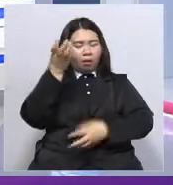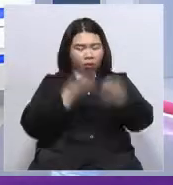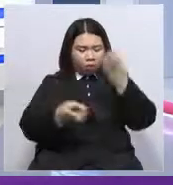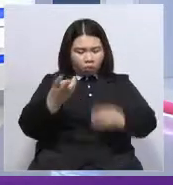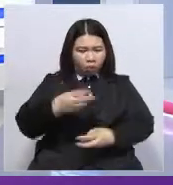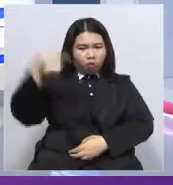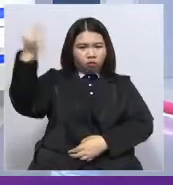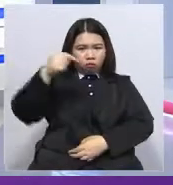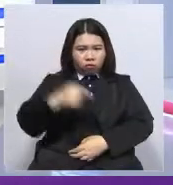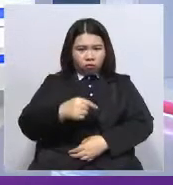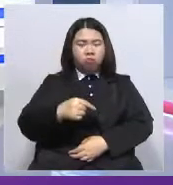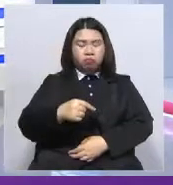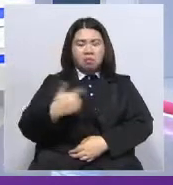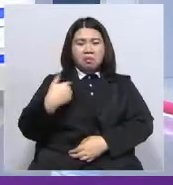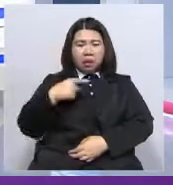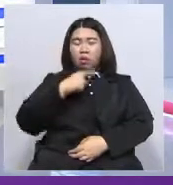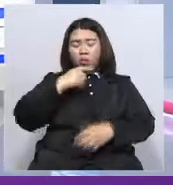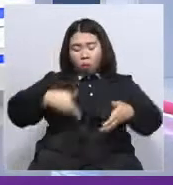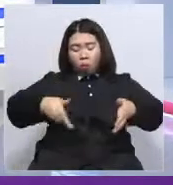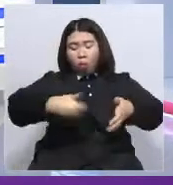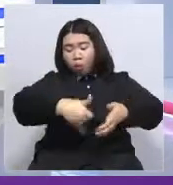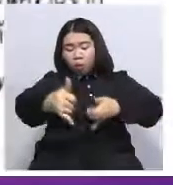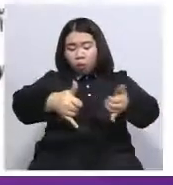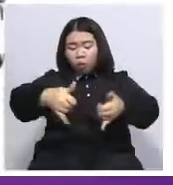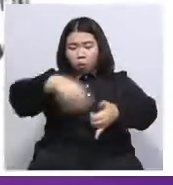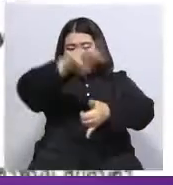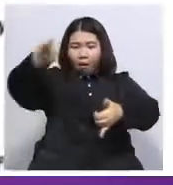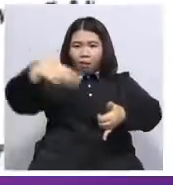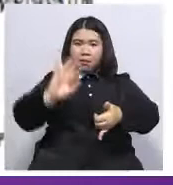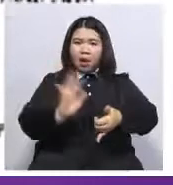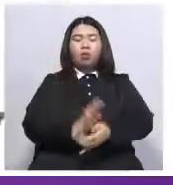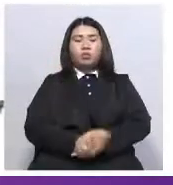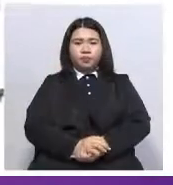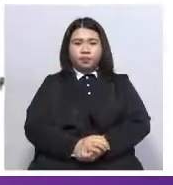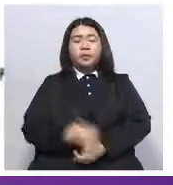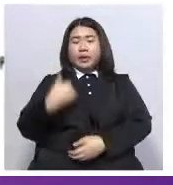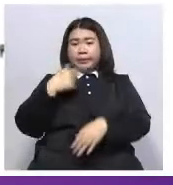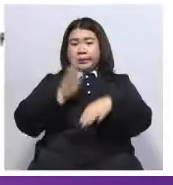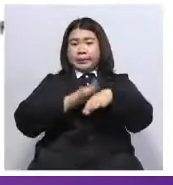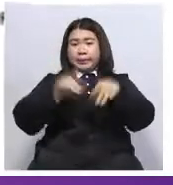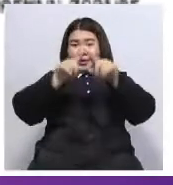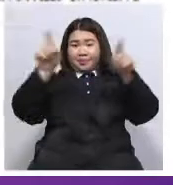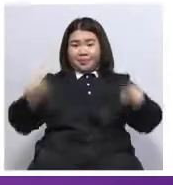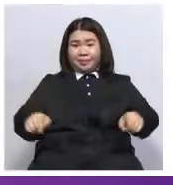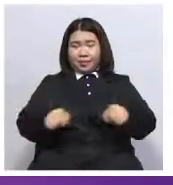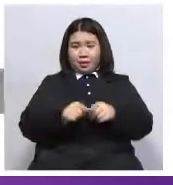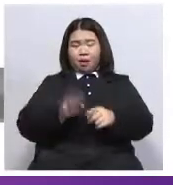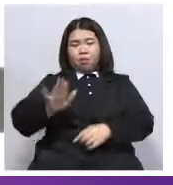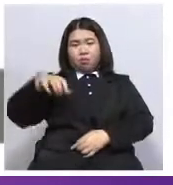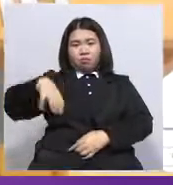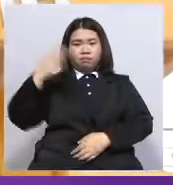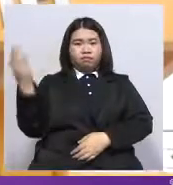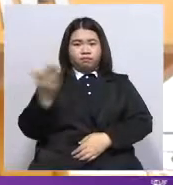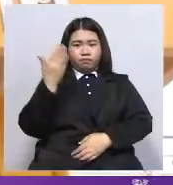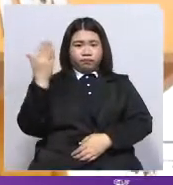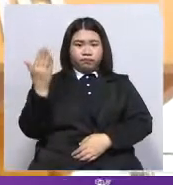ผ่าค่ะโดยให้หลีกเลี่ยงการอยู่ในที่โล่งแจ้งด้วยนะคะโดยประกาศเตือนพายุฤดูร้อนของกรมอุตุนิยมวิ